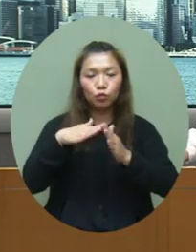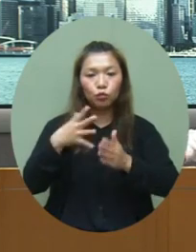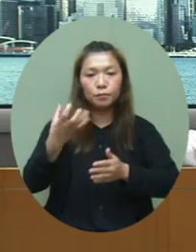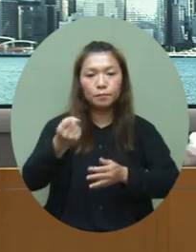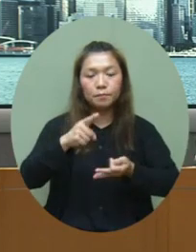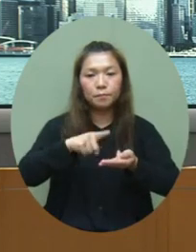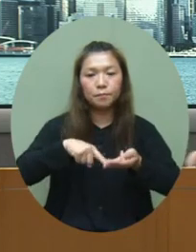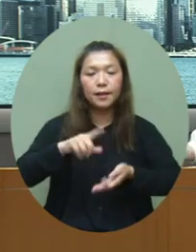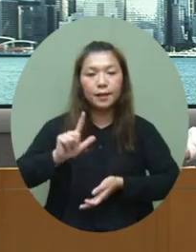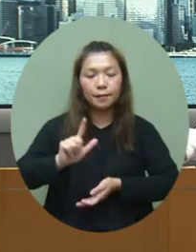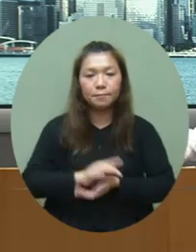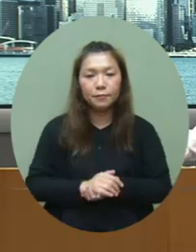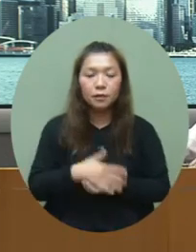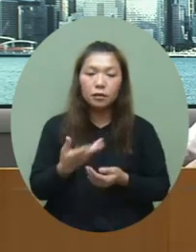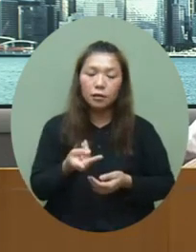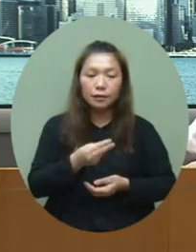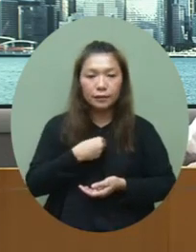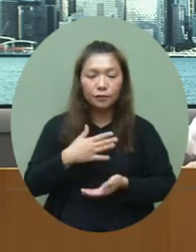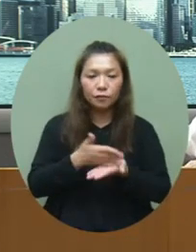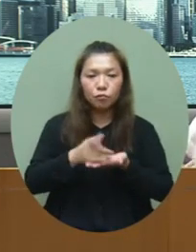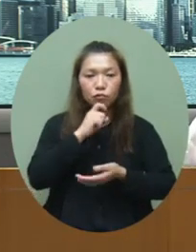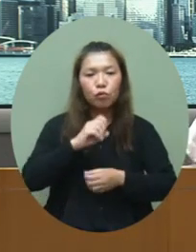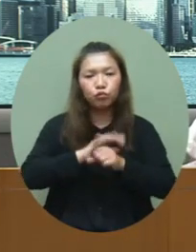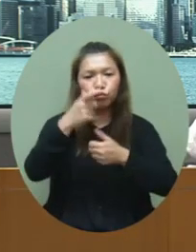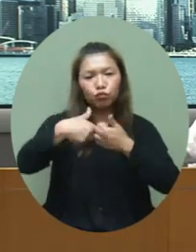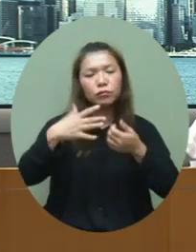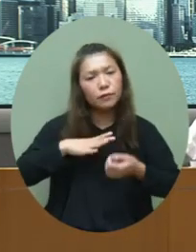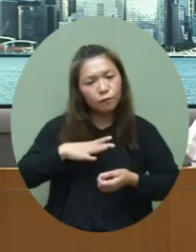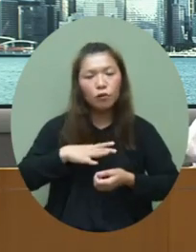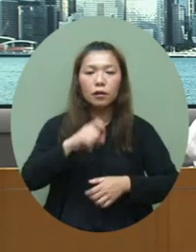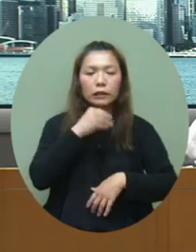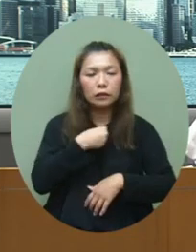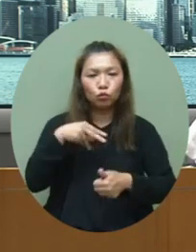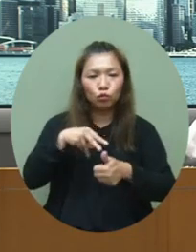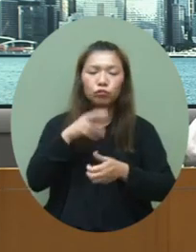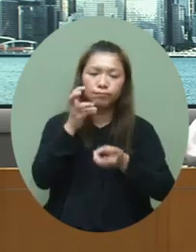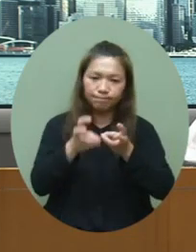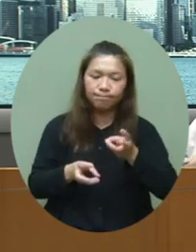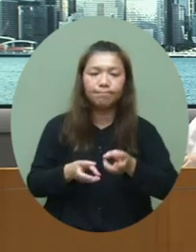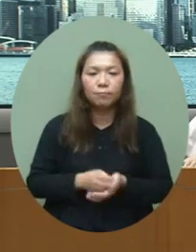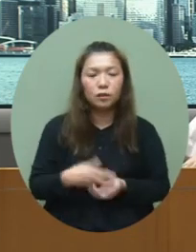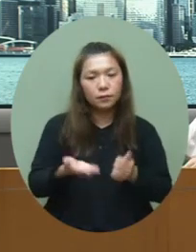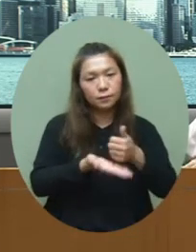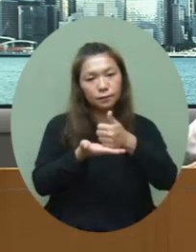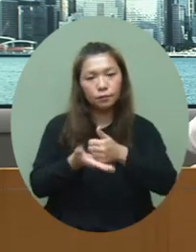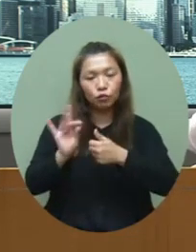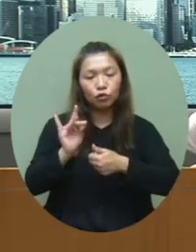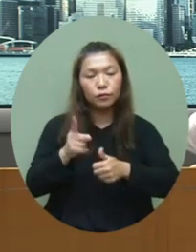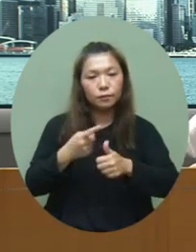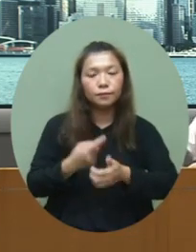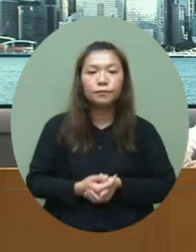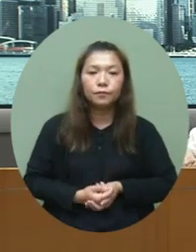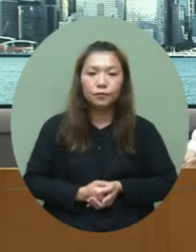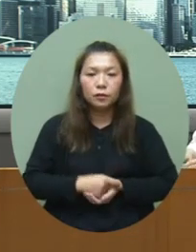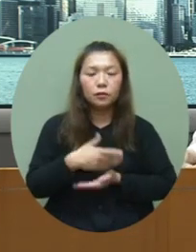总行政经理李立业医生。两位医生会分别汇报阳性个案最新情况和医管局方面的资料。先请张医生。 是，大家